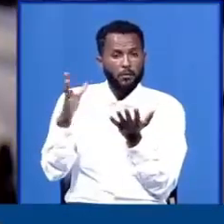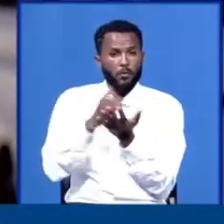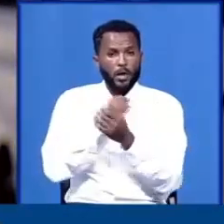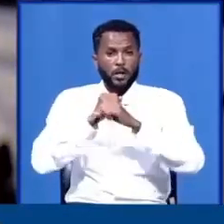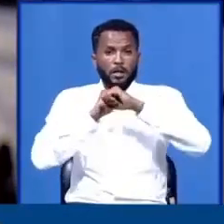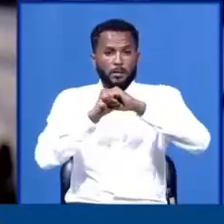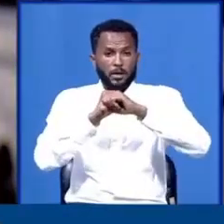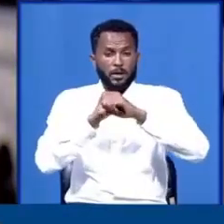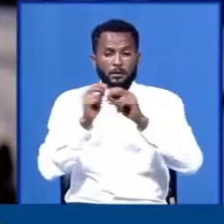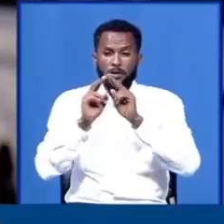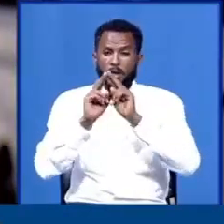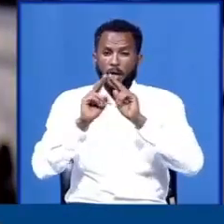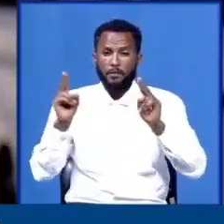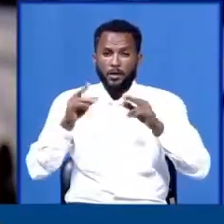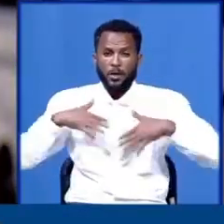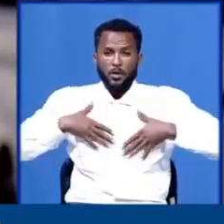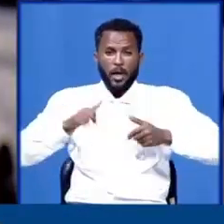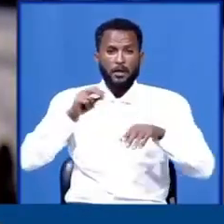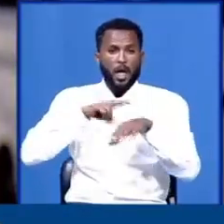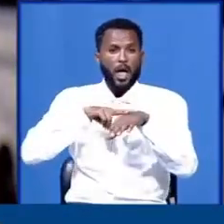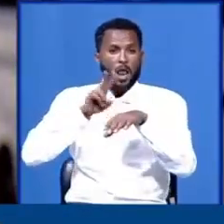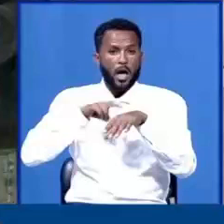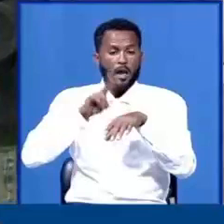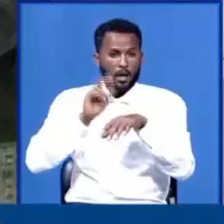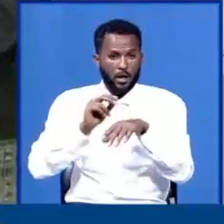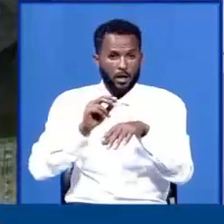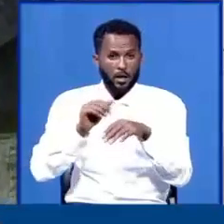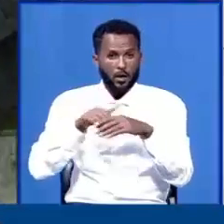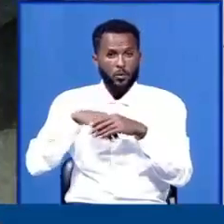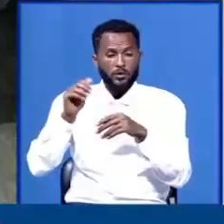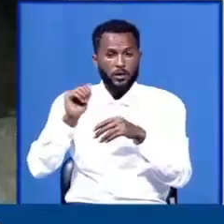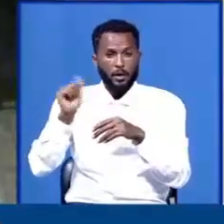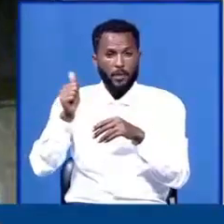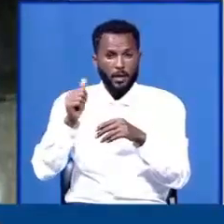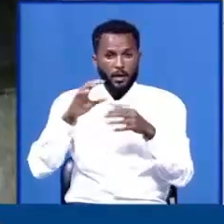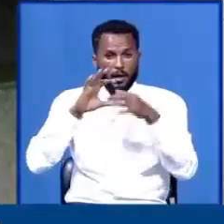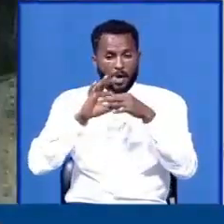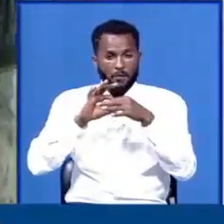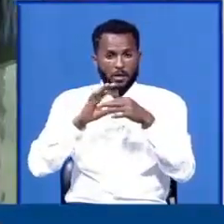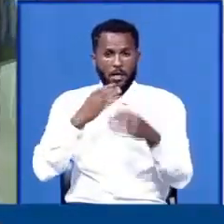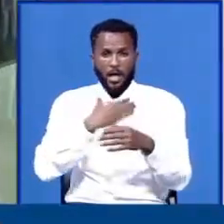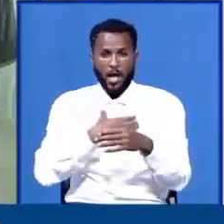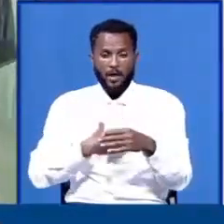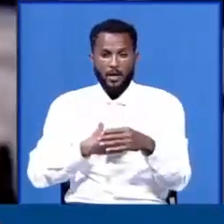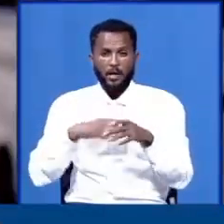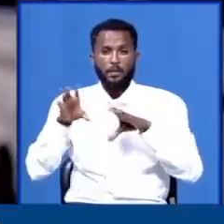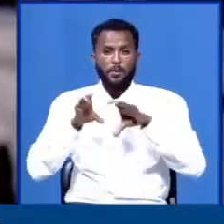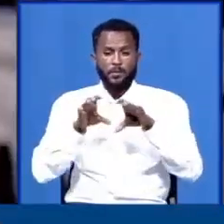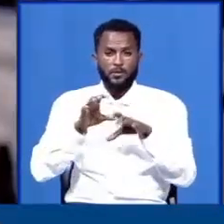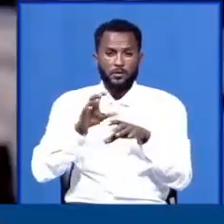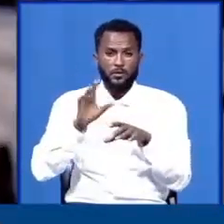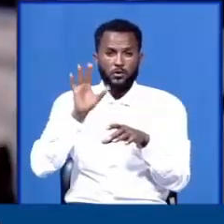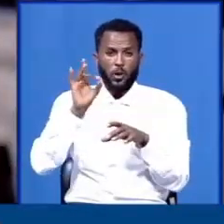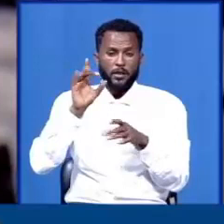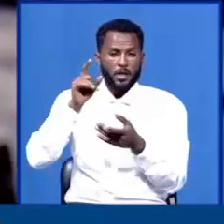ምምካት ብጣዕሚ ብመናእሰያ ኣላዓይልካ ወጪ ካብ በዕላ ካብታ ማሕበር ንኣባላታ ወጪ ብምግባር 7